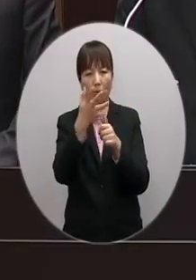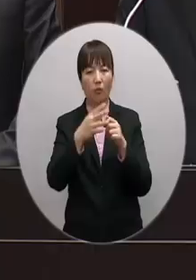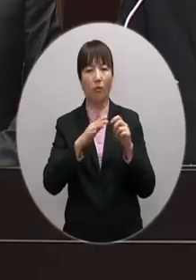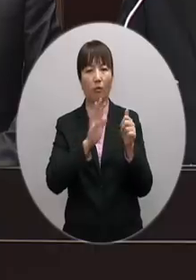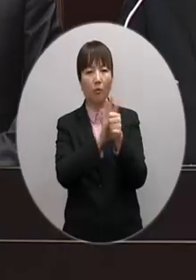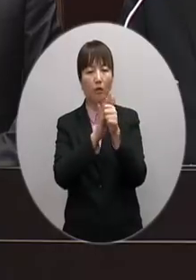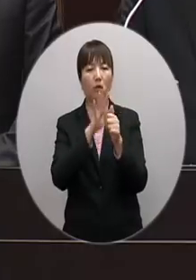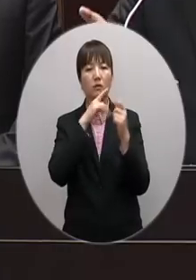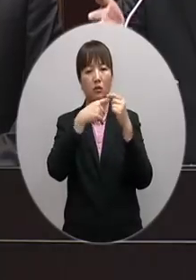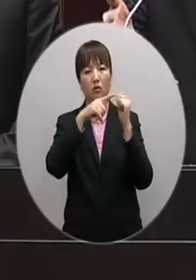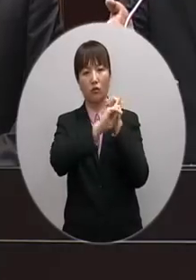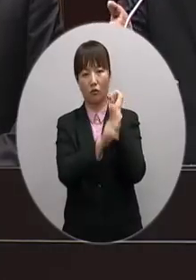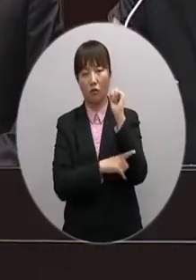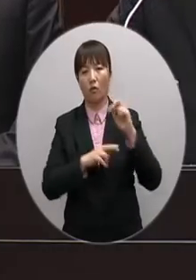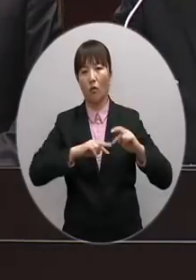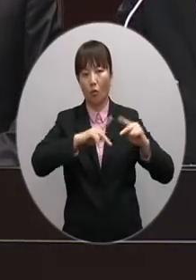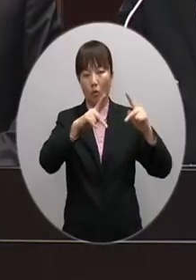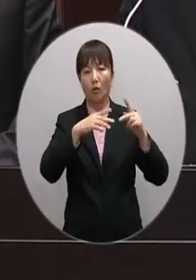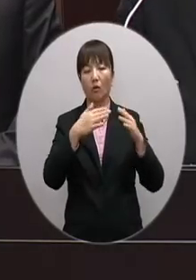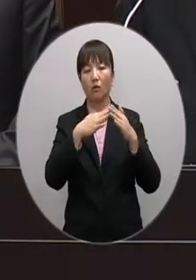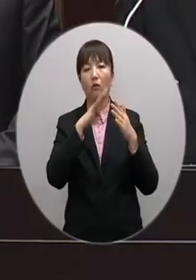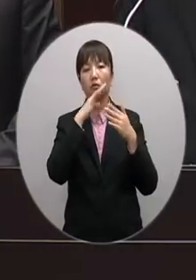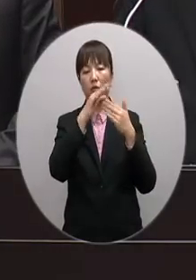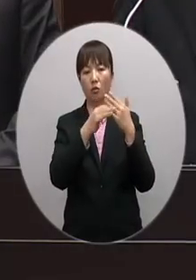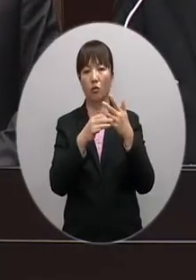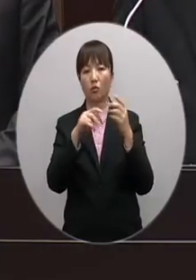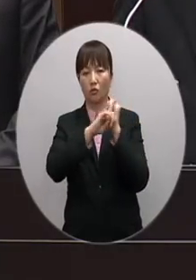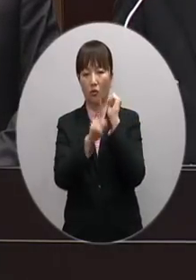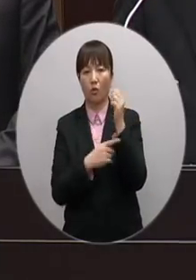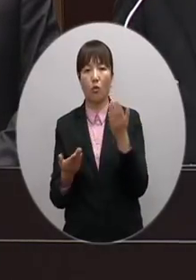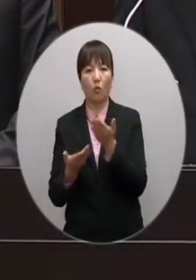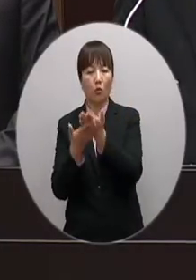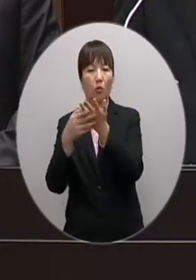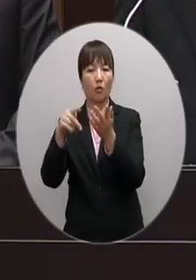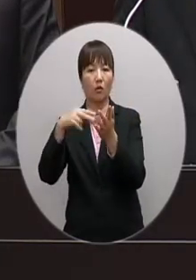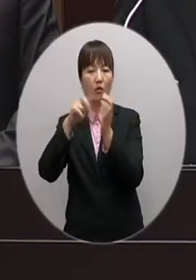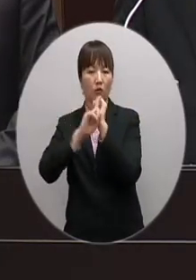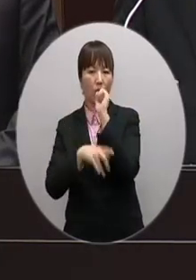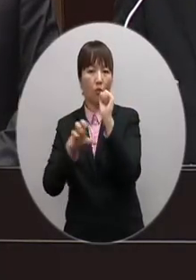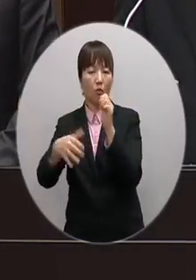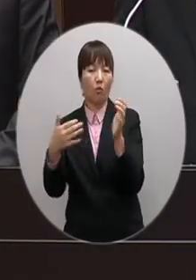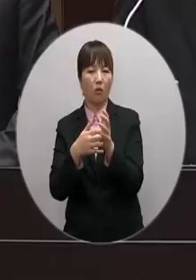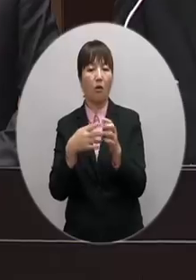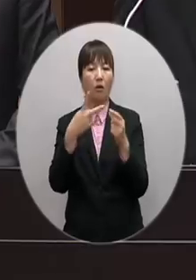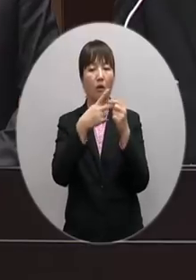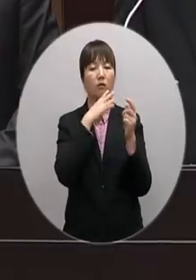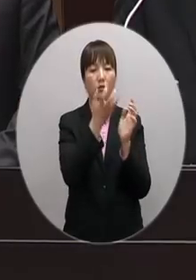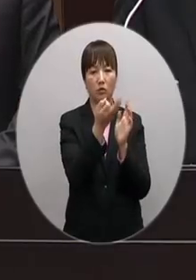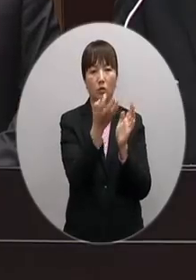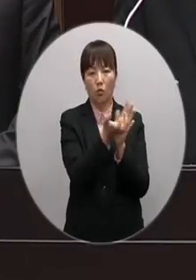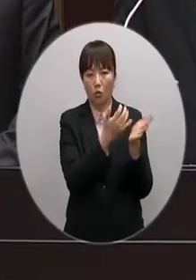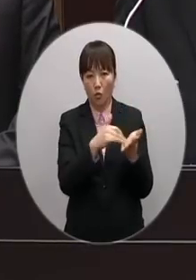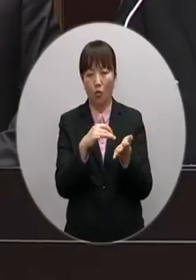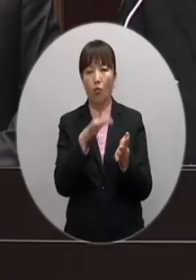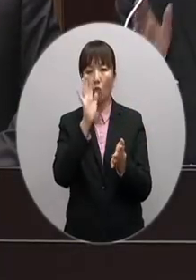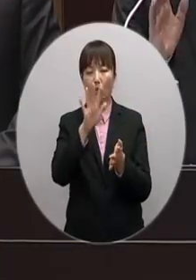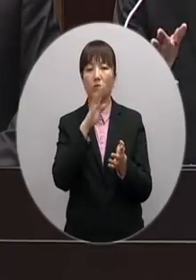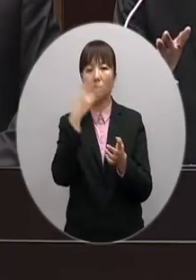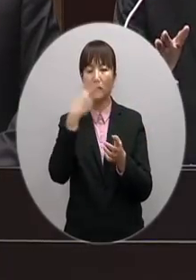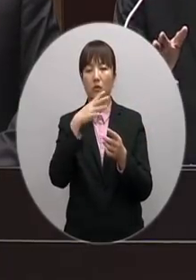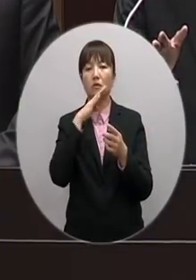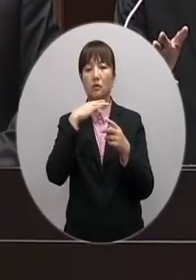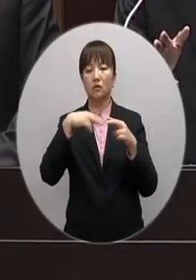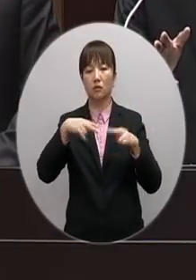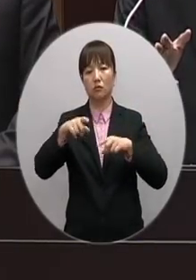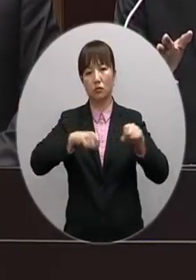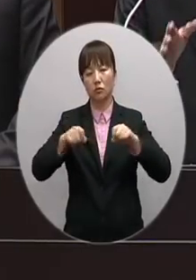法，那现在也已经把法律送到贵院来。那第二个呢，就是说我们也编列预算，啊，同时呢，我们也提出